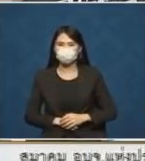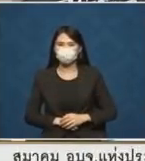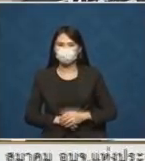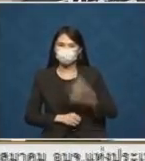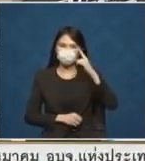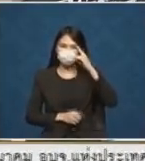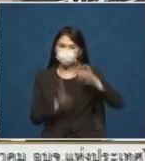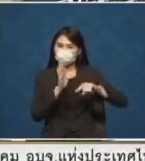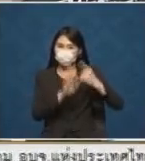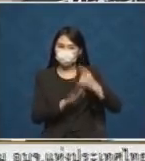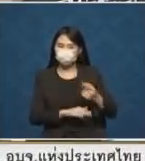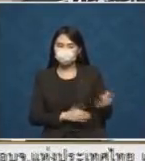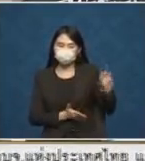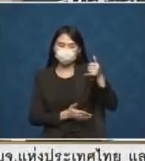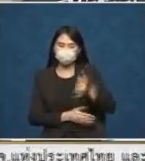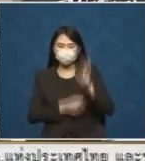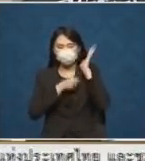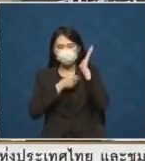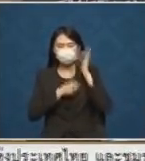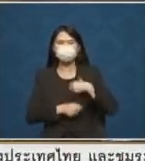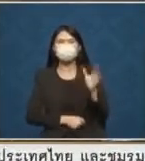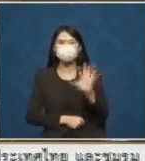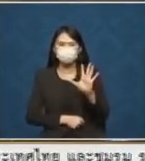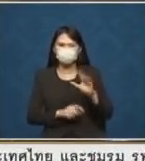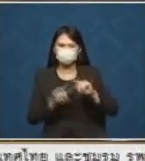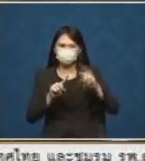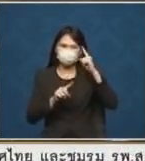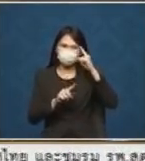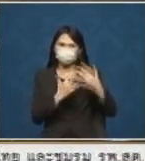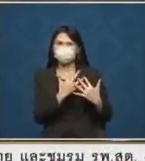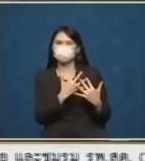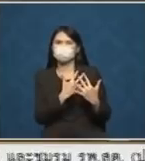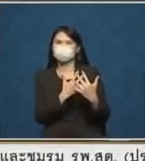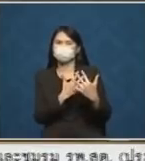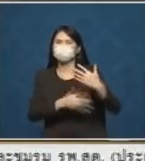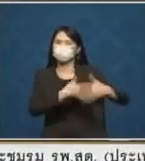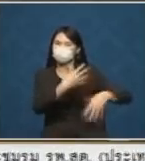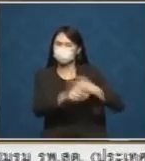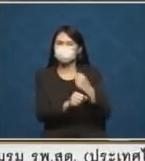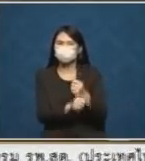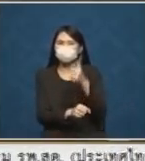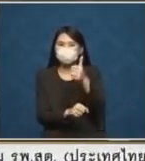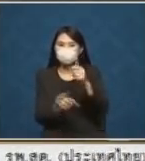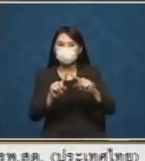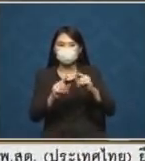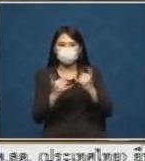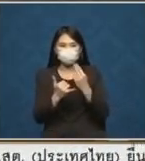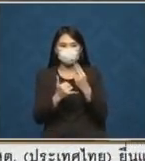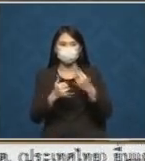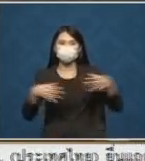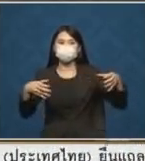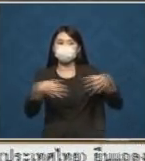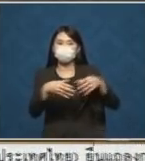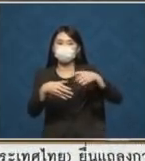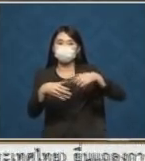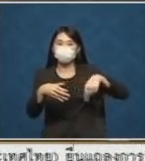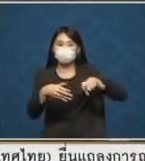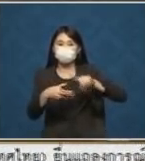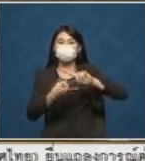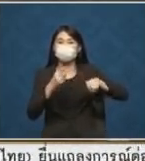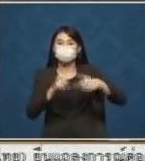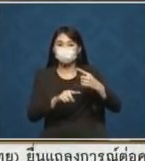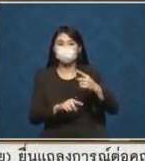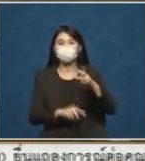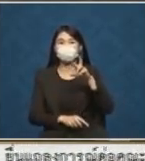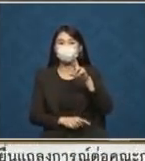เสียบลังสิมาเนี่ยเป็นเจ้าของคดีเสียบบัตรแทนกัน ครับ มันถือไม่ปึกเลยนะท่านผู้ชมเสียบ